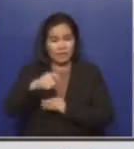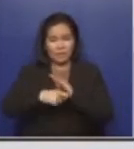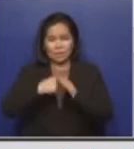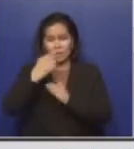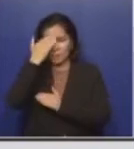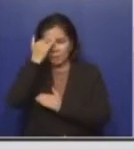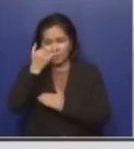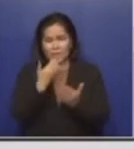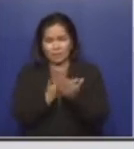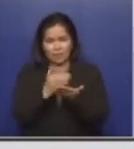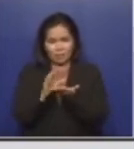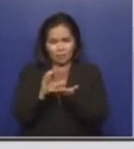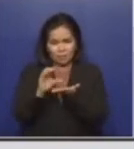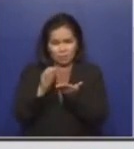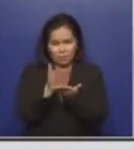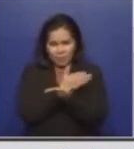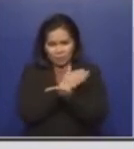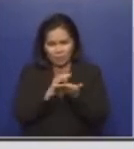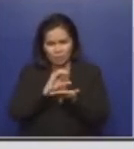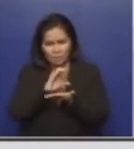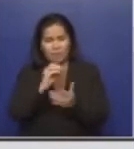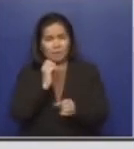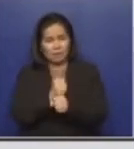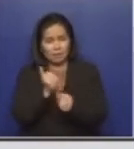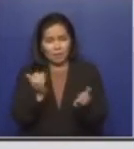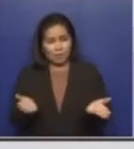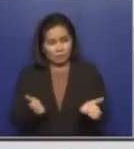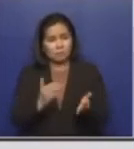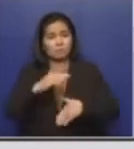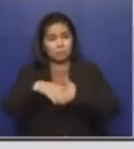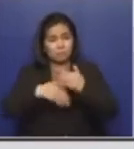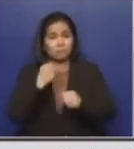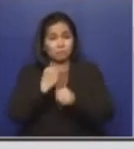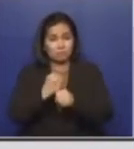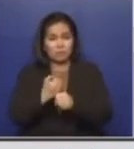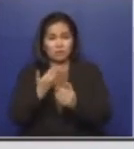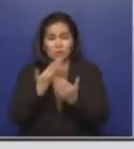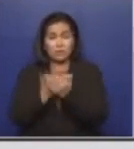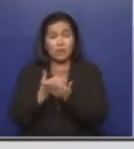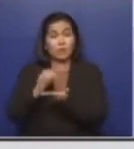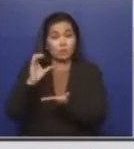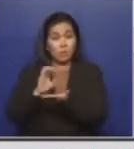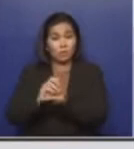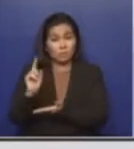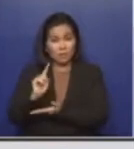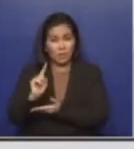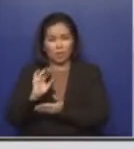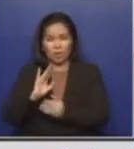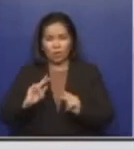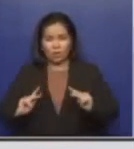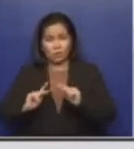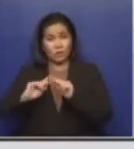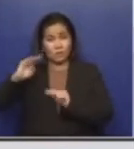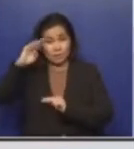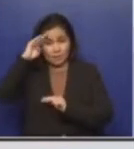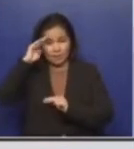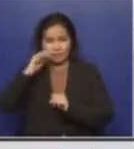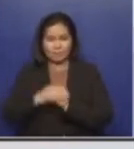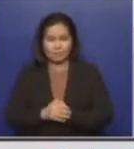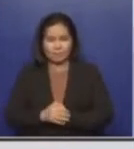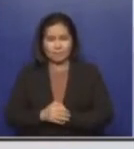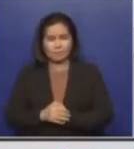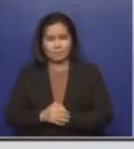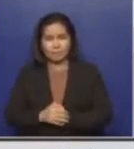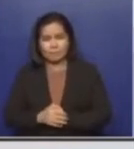จัดสรรในส่วนที่ทำได้ก็ทำไปส่วนงบประมาณในส่วนของกระทรวงกลาโหมท่านรู้